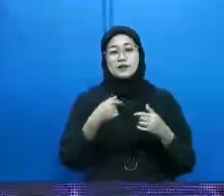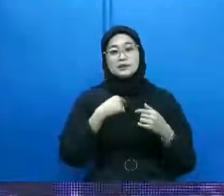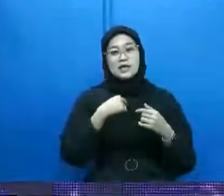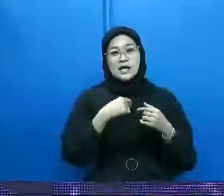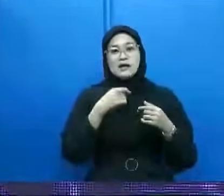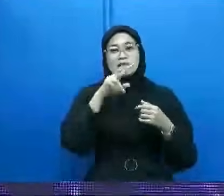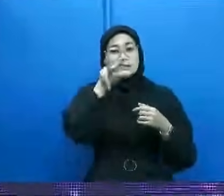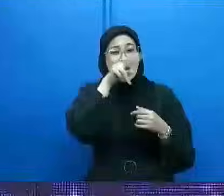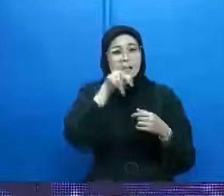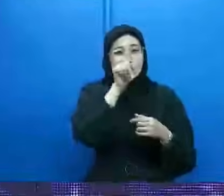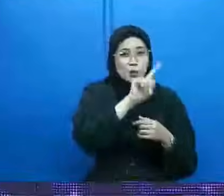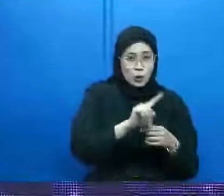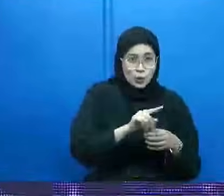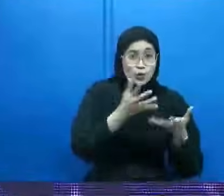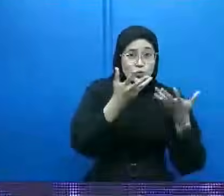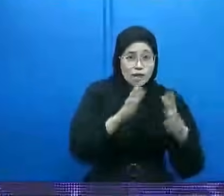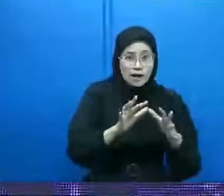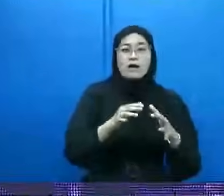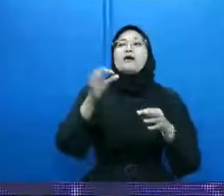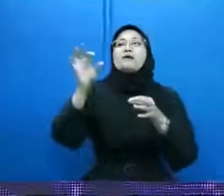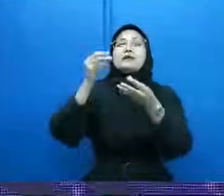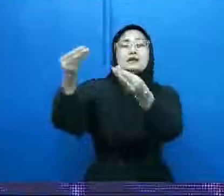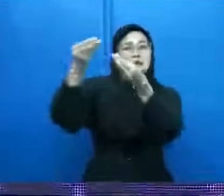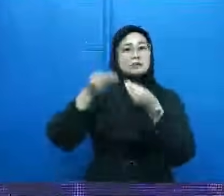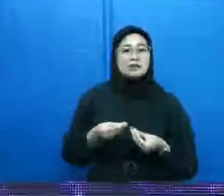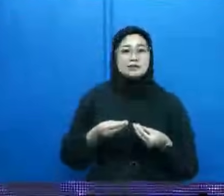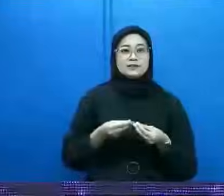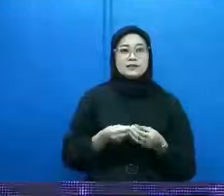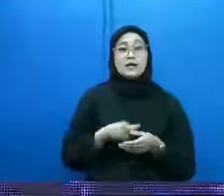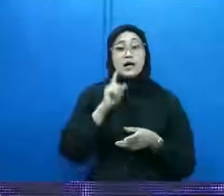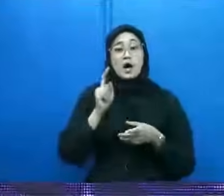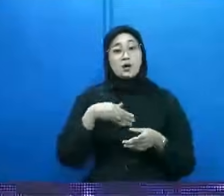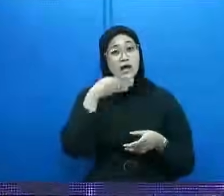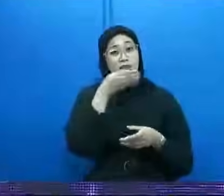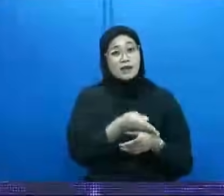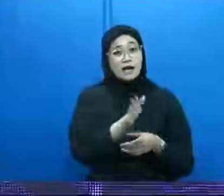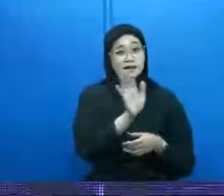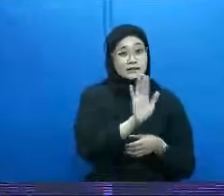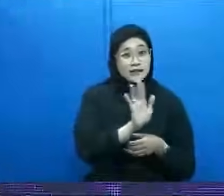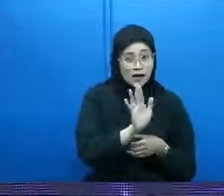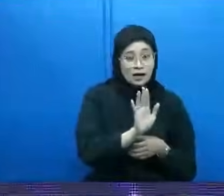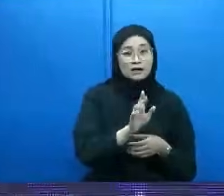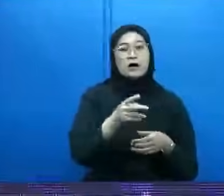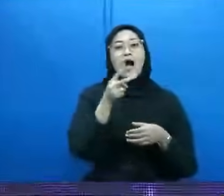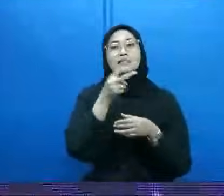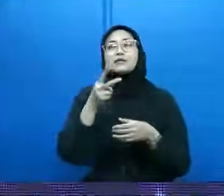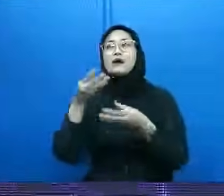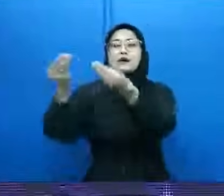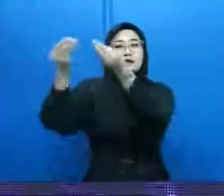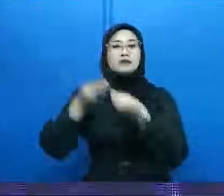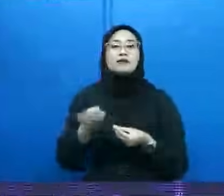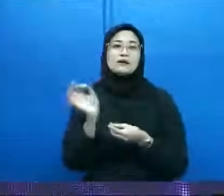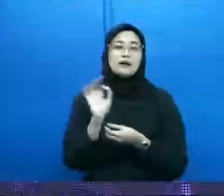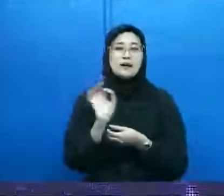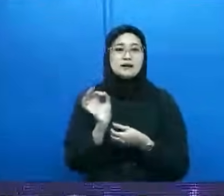anggur. Kalau saya kemudian gak ikut ke situ, gak mungkin saya dikasih anggur. Jadi rizki itu cari dulu, baru dapat. Saking